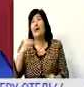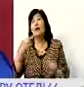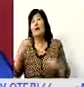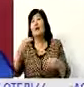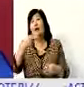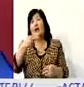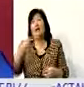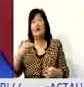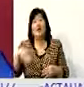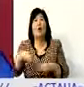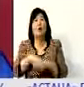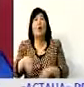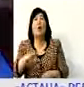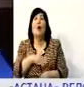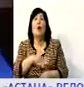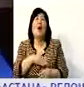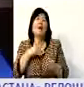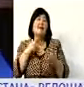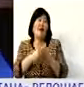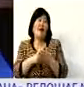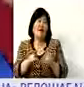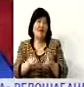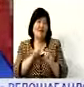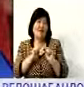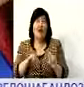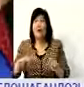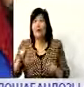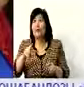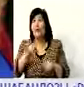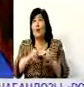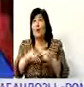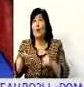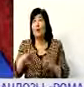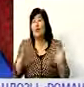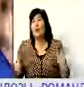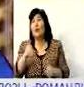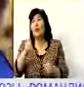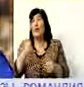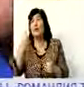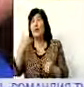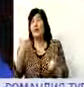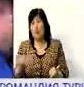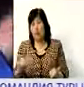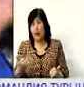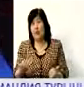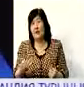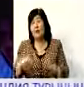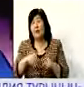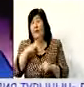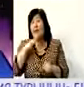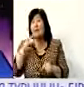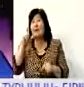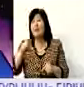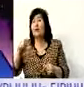шырғап көрерменге рухани азық сыйлады. Айта кетейік, республикалық туған жер әншілер конкурсының жеңімпаздары бүгін, яғни жас жұлдыздардың